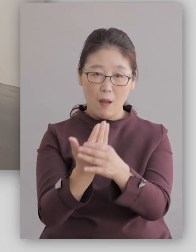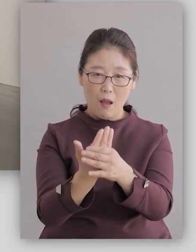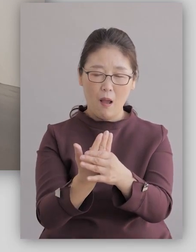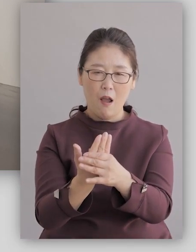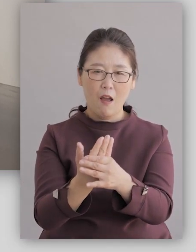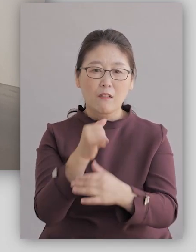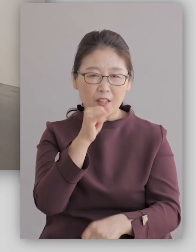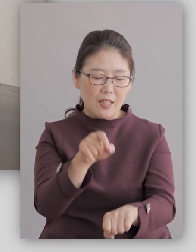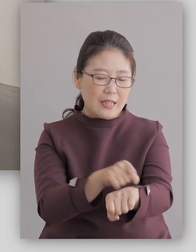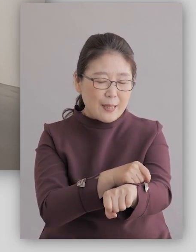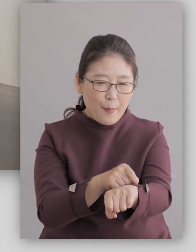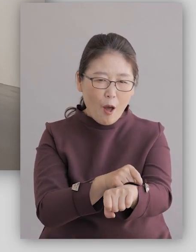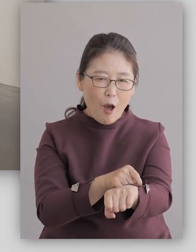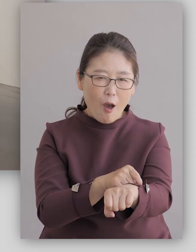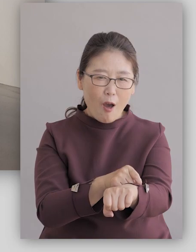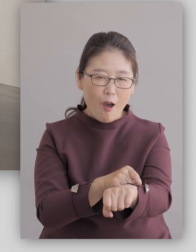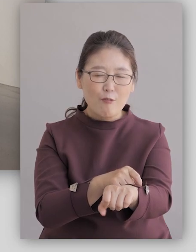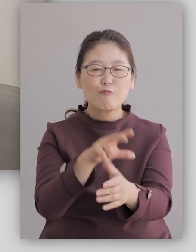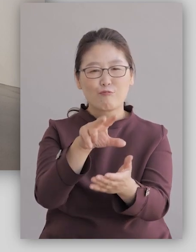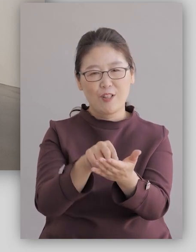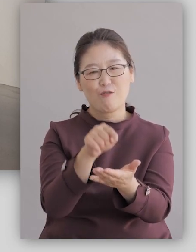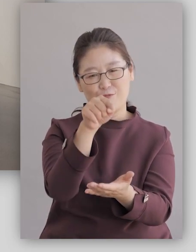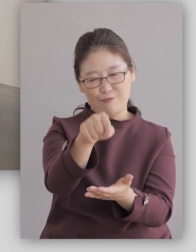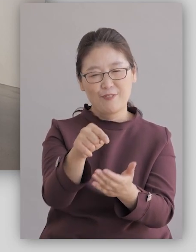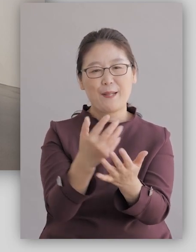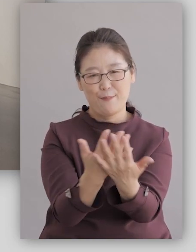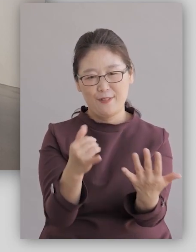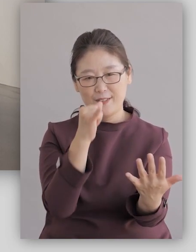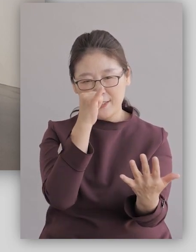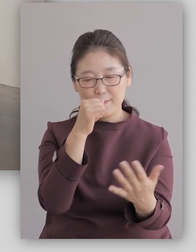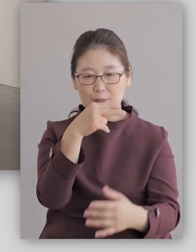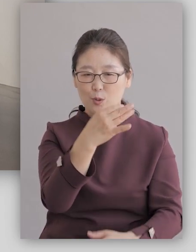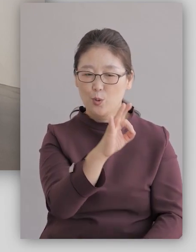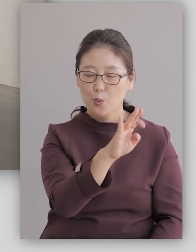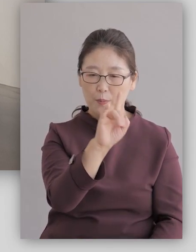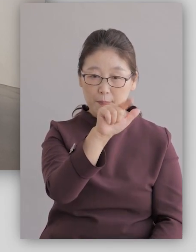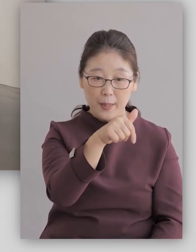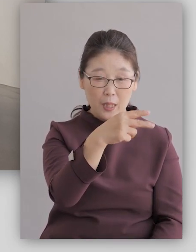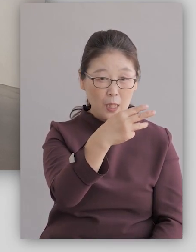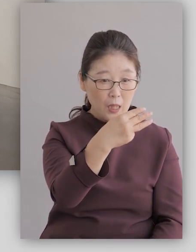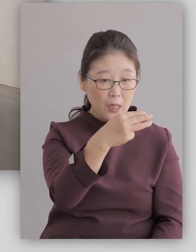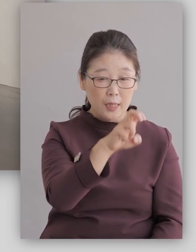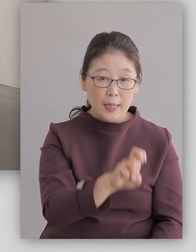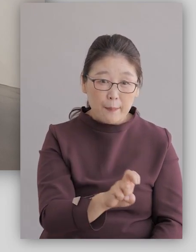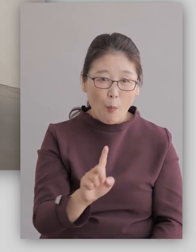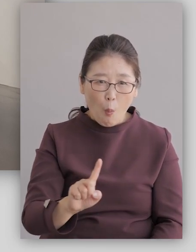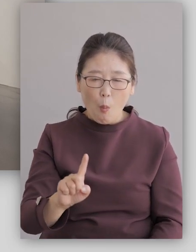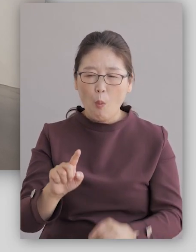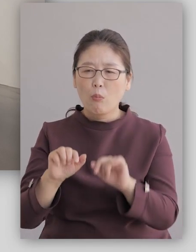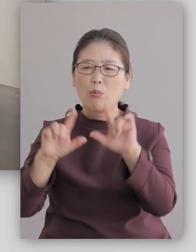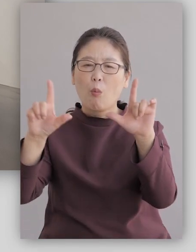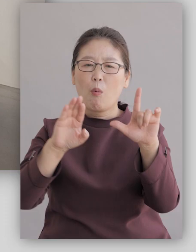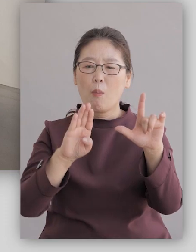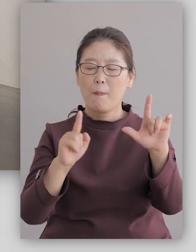특별 코너로 보여주게 되었는데요. 동백님은 한자어로 동베를린을 의미합니다.